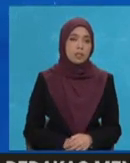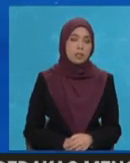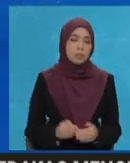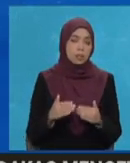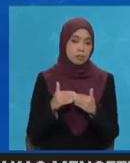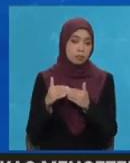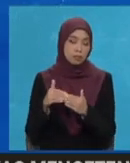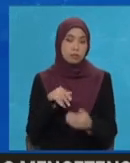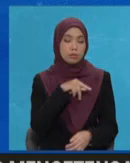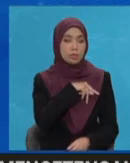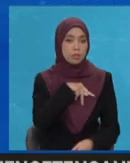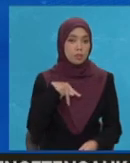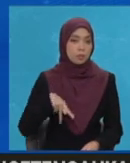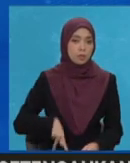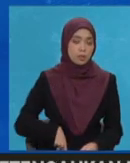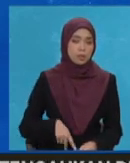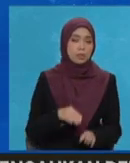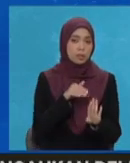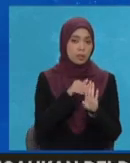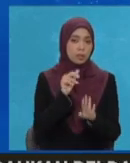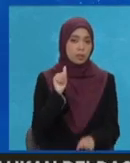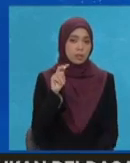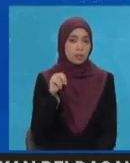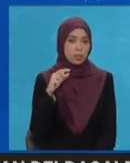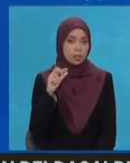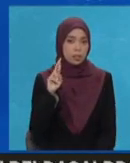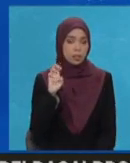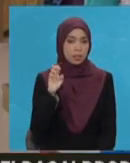Brunei Darussalam Kampung Anggrek desa